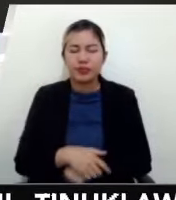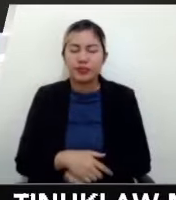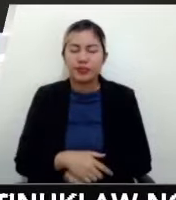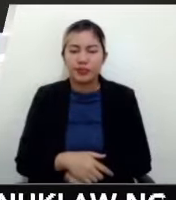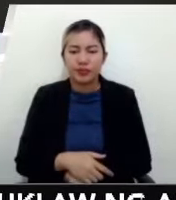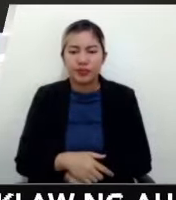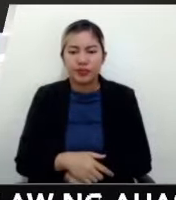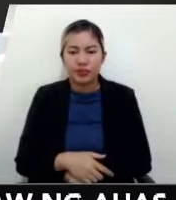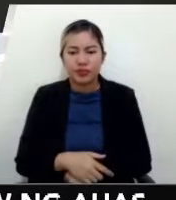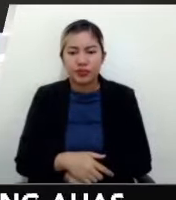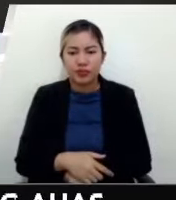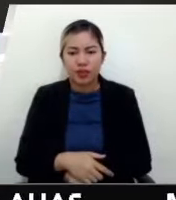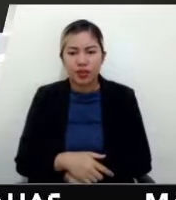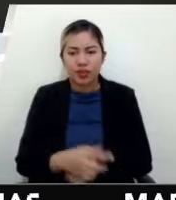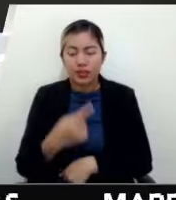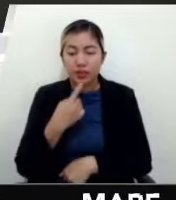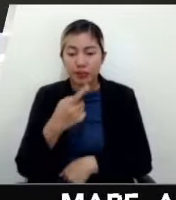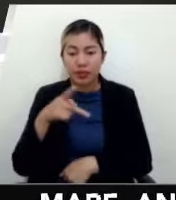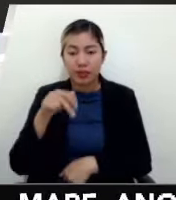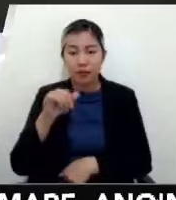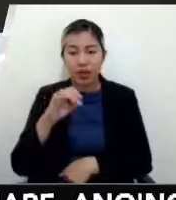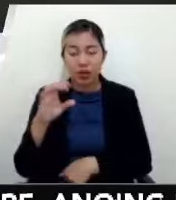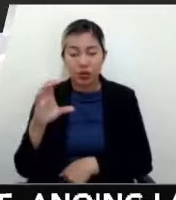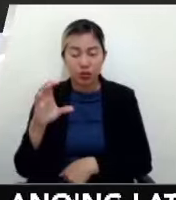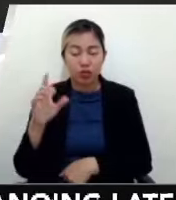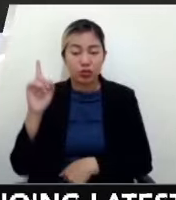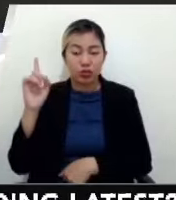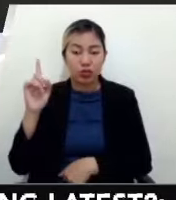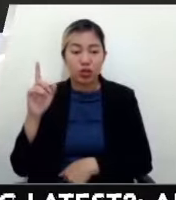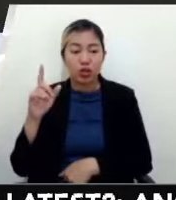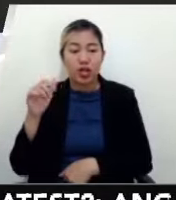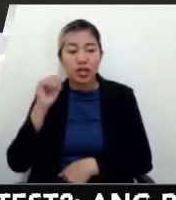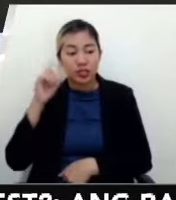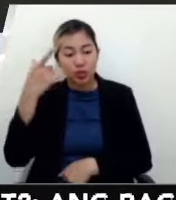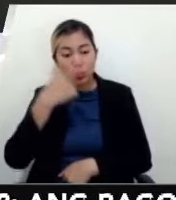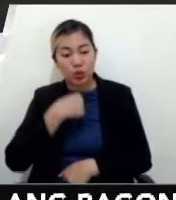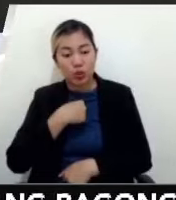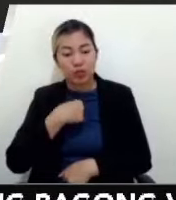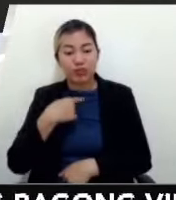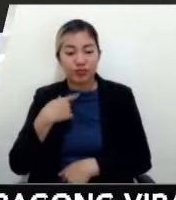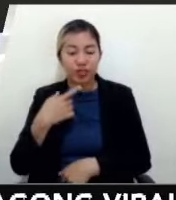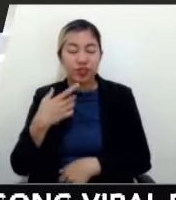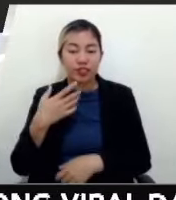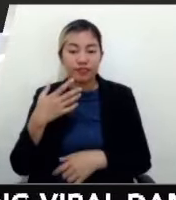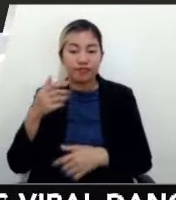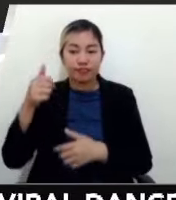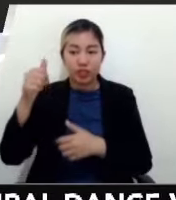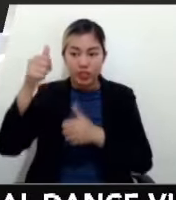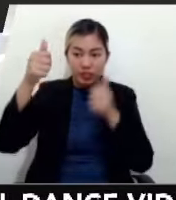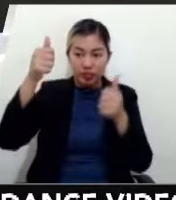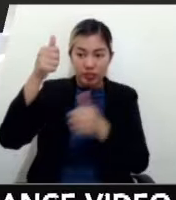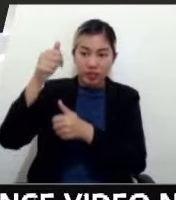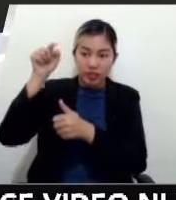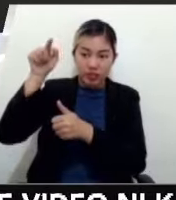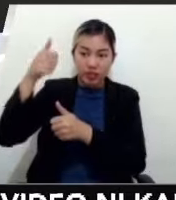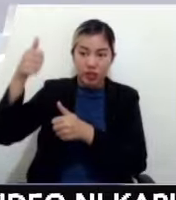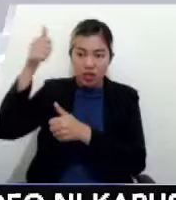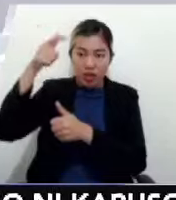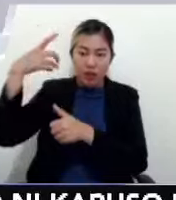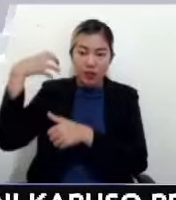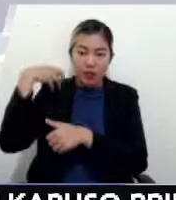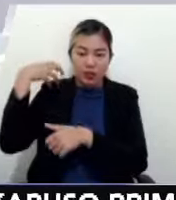ng PAOC, nagre-report mismo si Guo kay Boss Boga bilang Madam Wa kaugnay sa pagpapatayo ng Pogo sa Bamban,